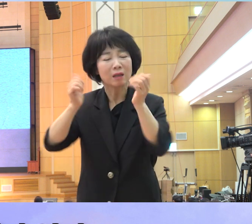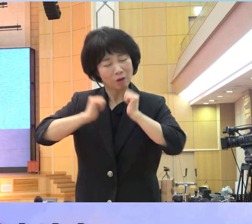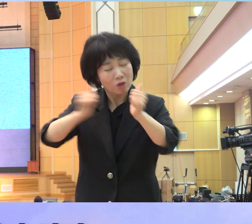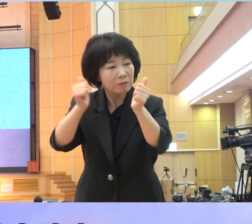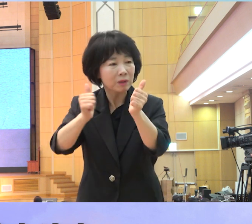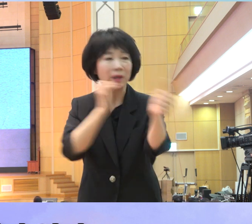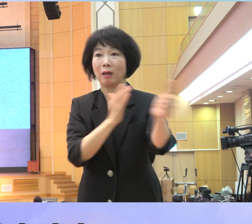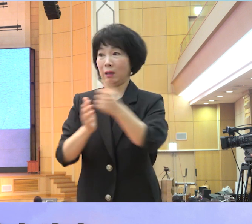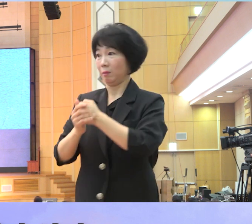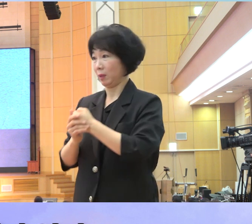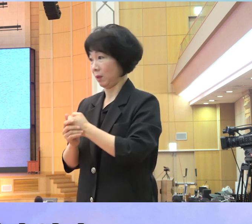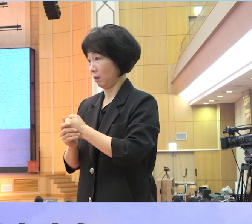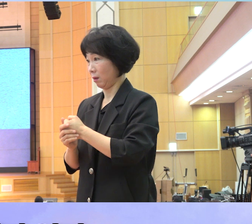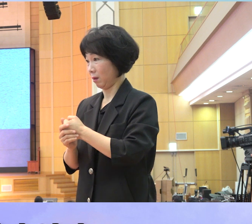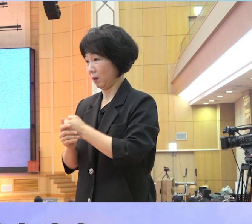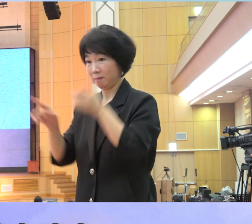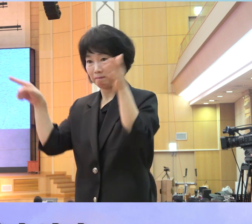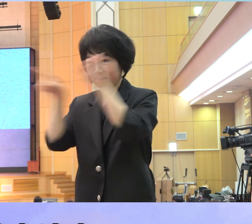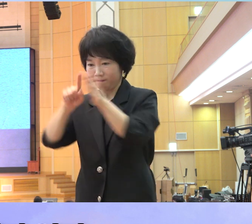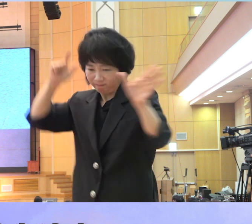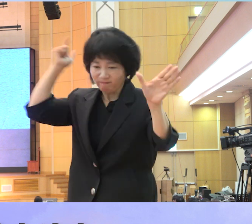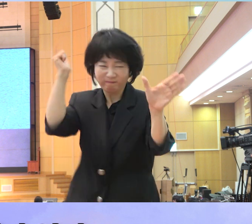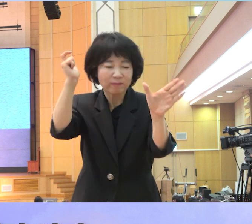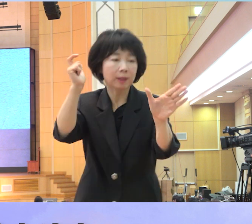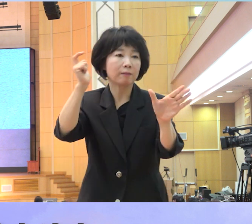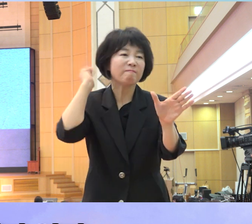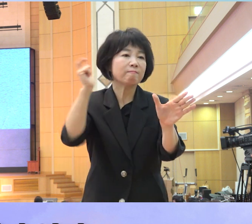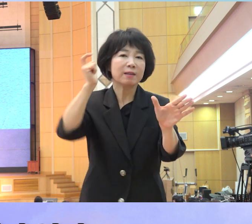거예요. 믿음이 굳게